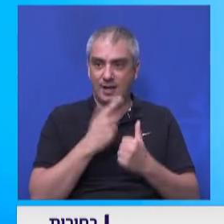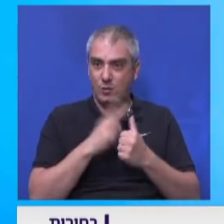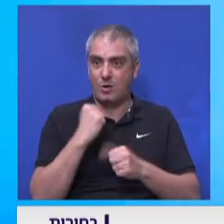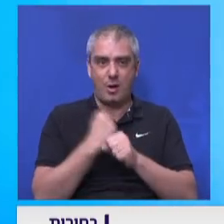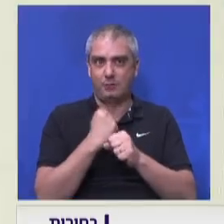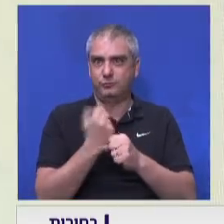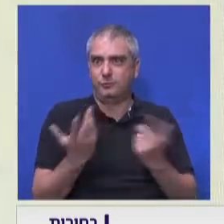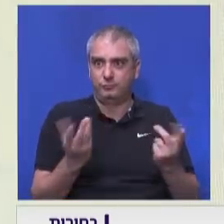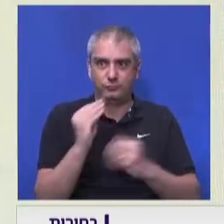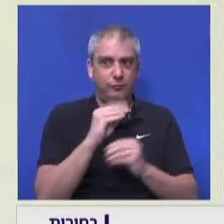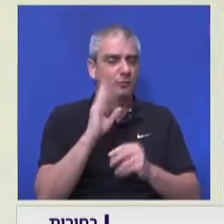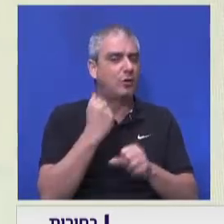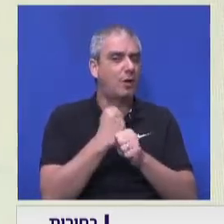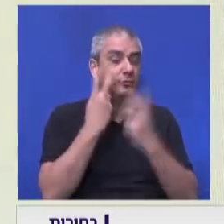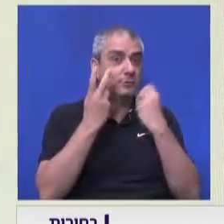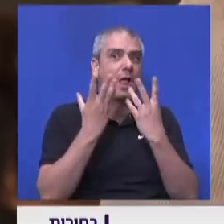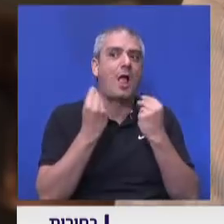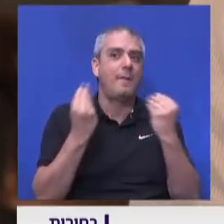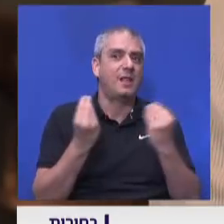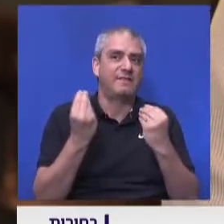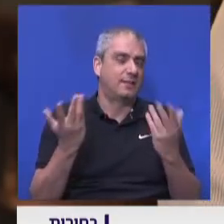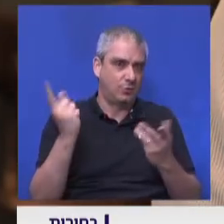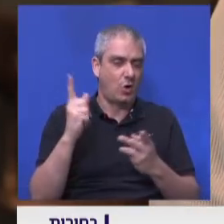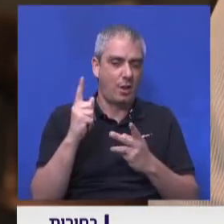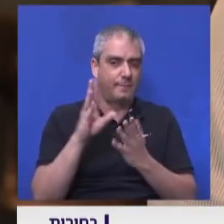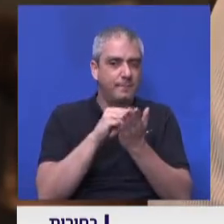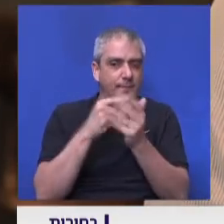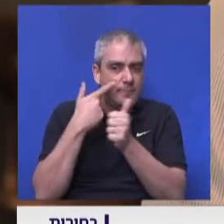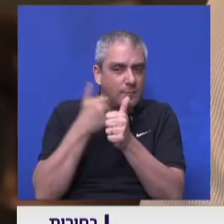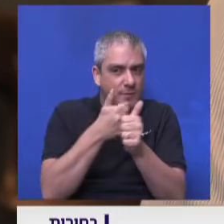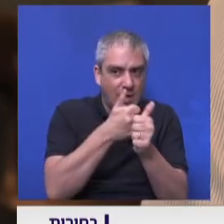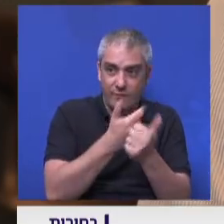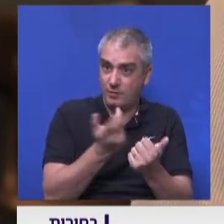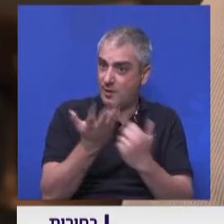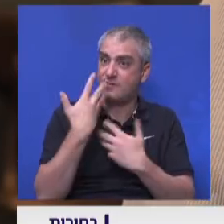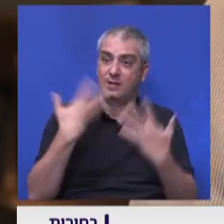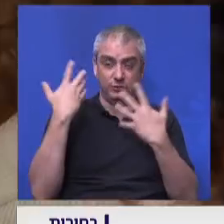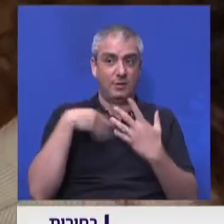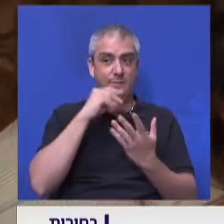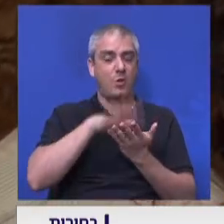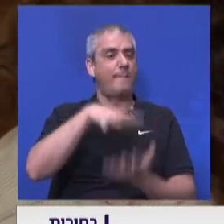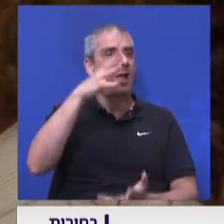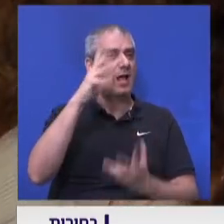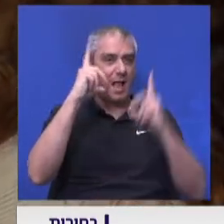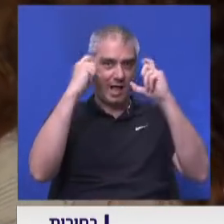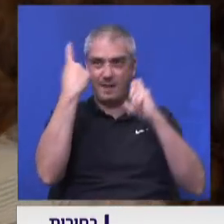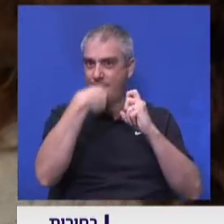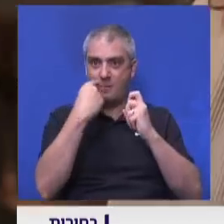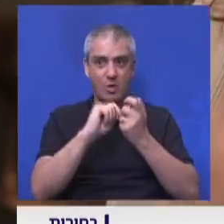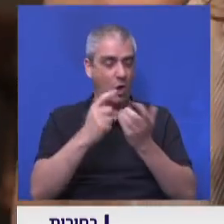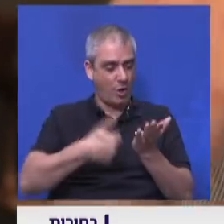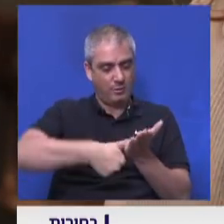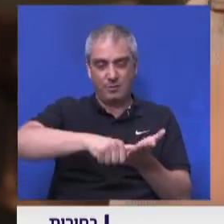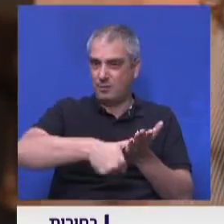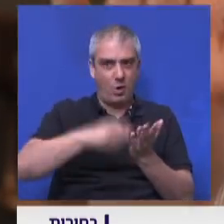לעשות עם המידע הזה הרבה מאוד דברים שיכולים להתחקות אחרינו. אני חושבת שלפני 10 שנים כשדיברנו על מאגר ביומטרי או על מידע ביומטרי, לא חשבנו שעם המידע הזה אפשר